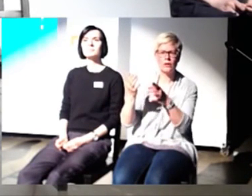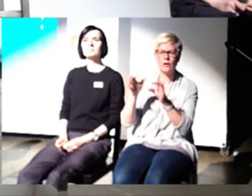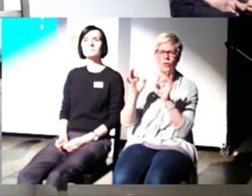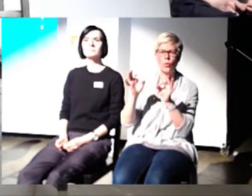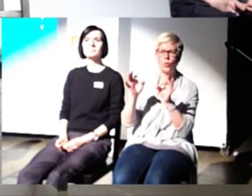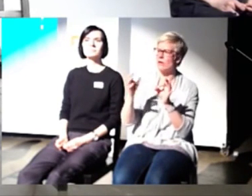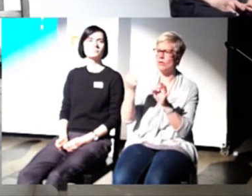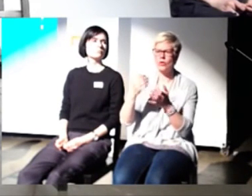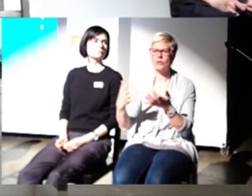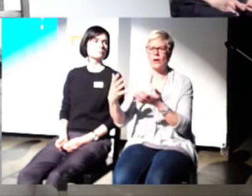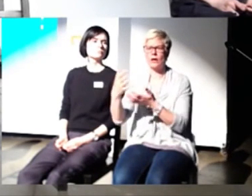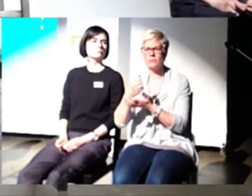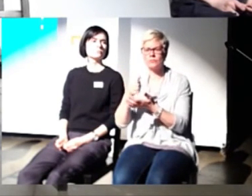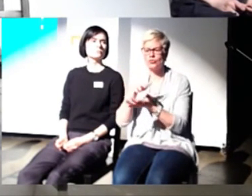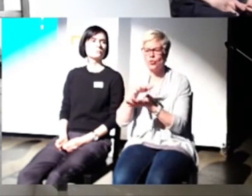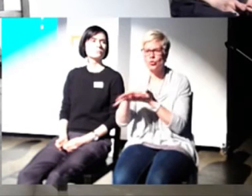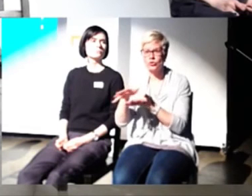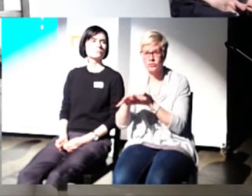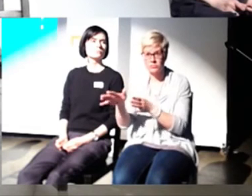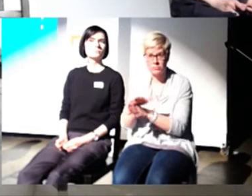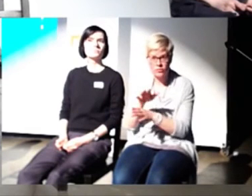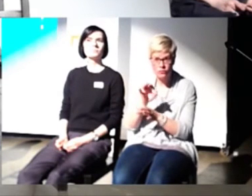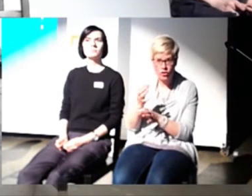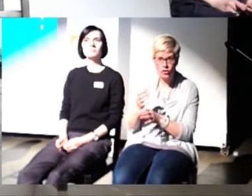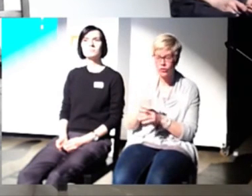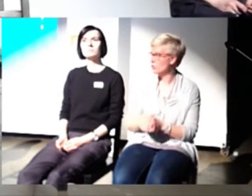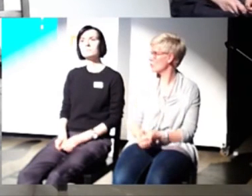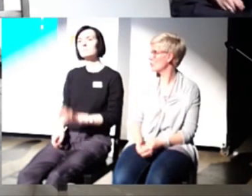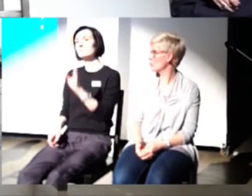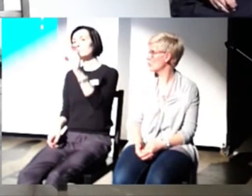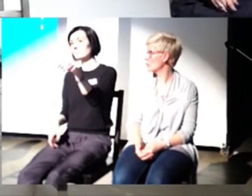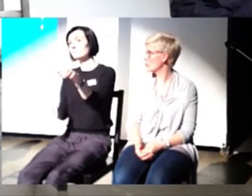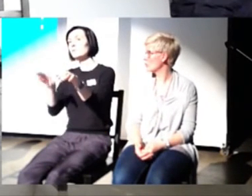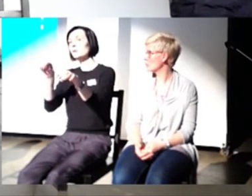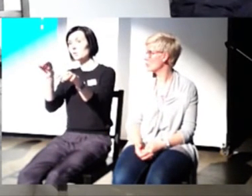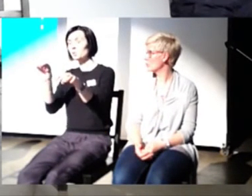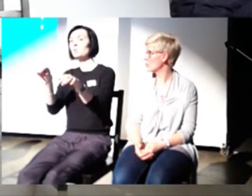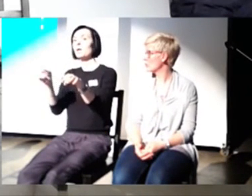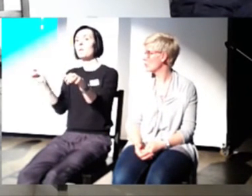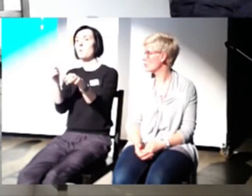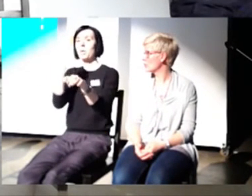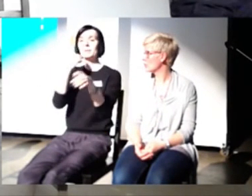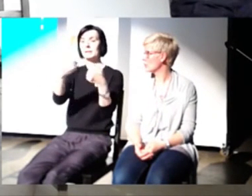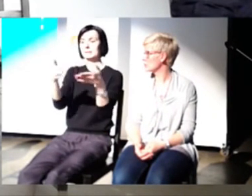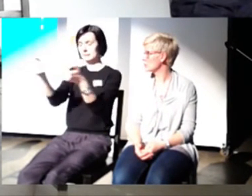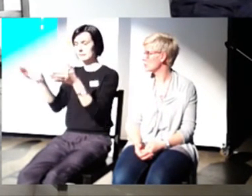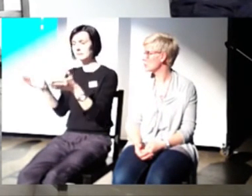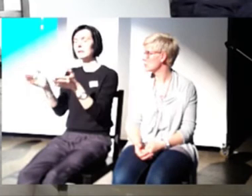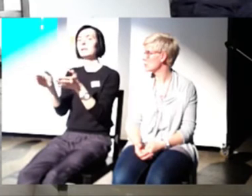jotain elinkustannuksia vai? Joo, kyllä meidän molempiin residensseihin kuuluu myös nämä elinkustannuksia kattavat